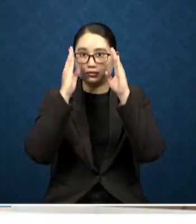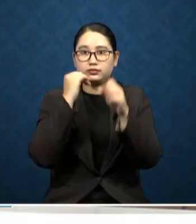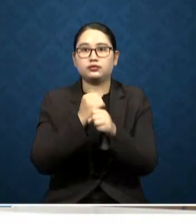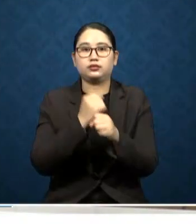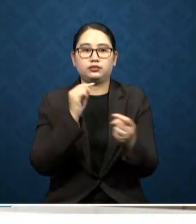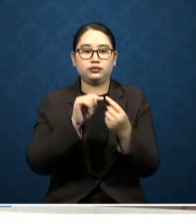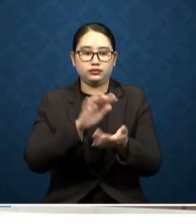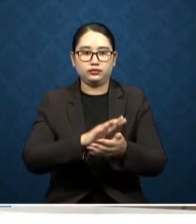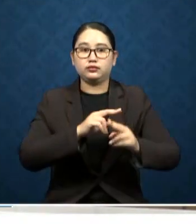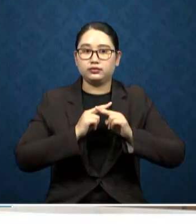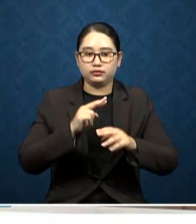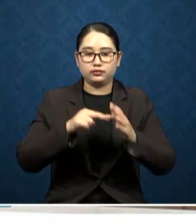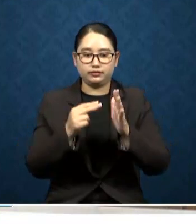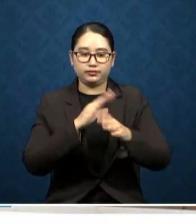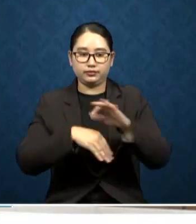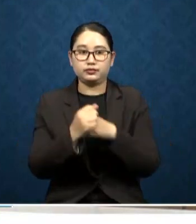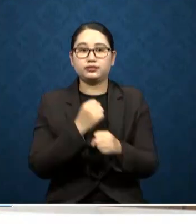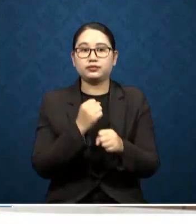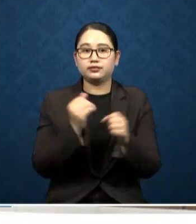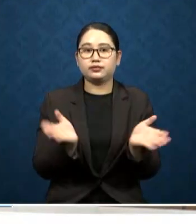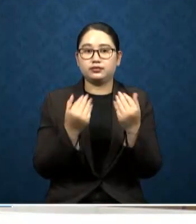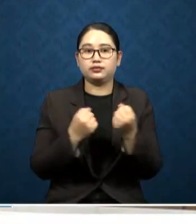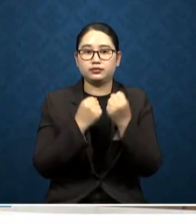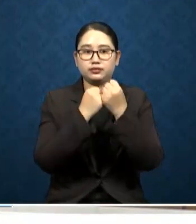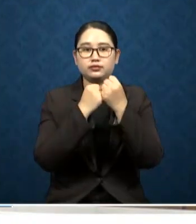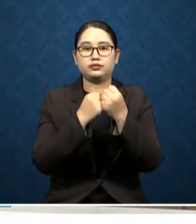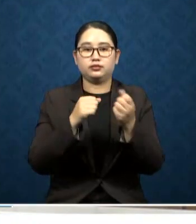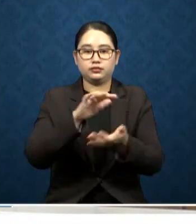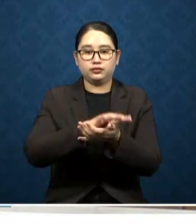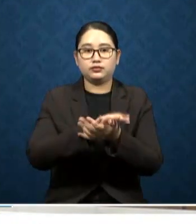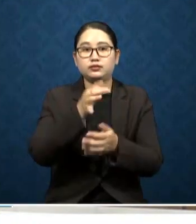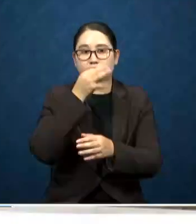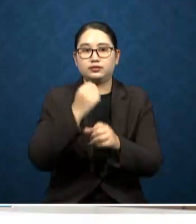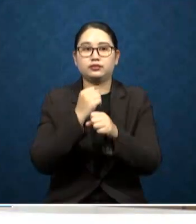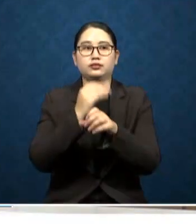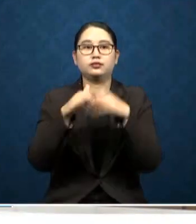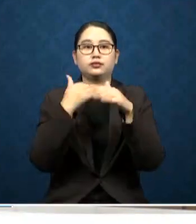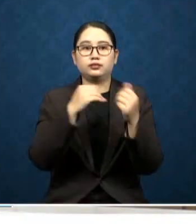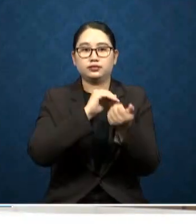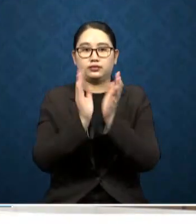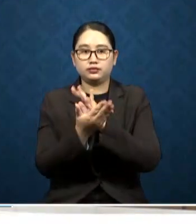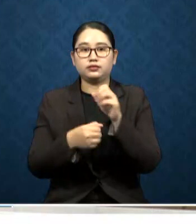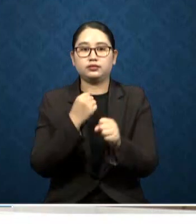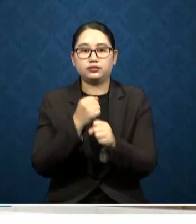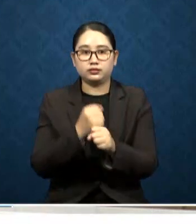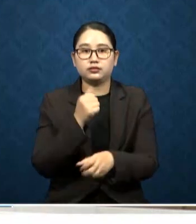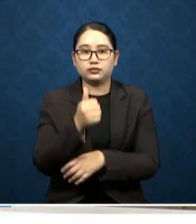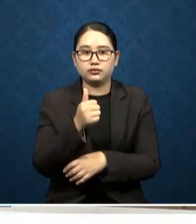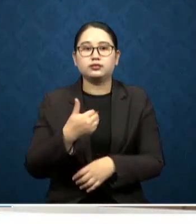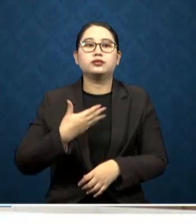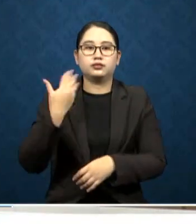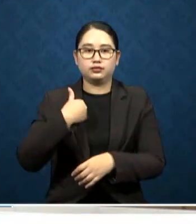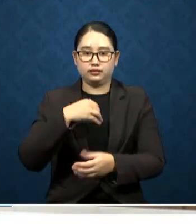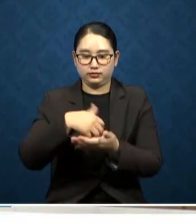เอกชนจะเป็นเครื่องไม้เครื่องมือในการที่จะผลักดันให้อาชีวศึกษาของประเทศนั้นได้ก้าวทันต่อการเปลี่ยนแปลงของโลกอย่างที่ผมได้